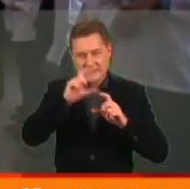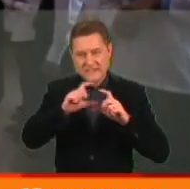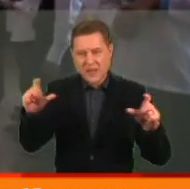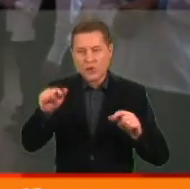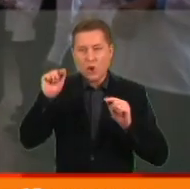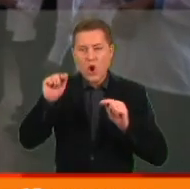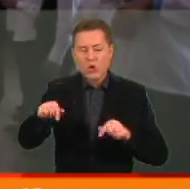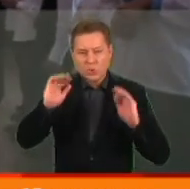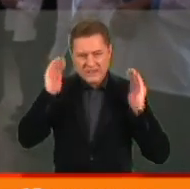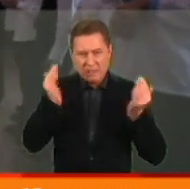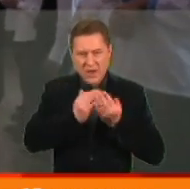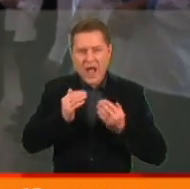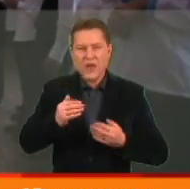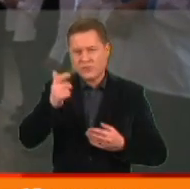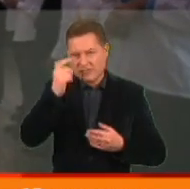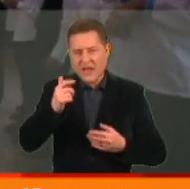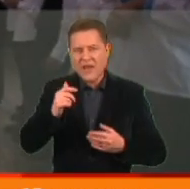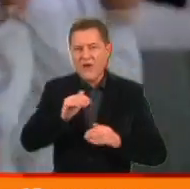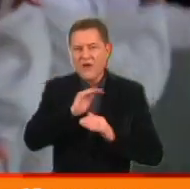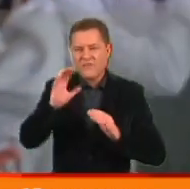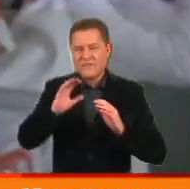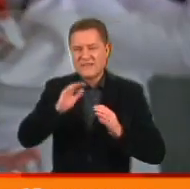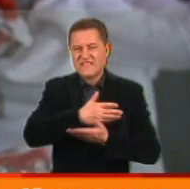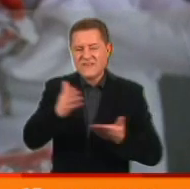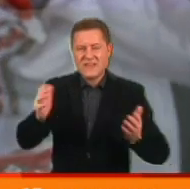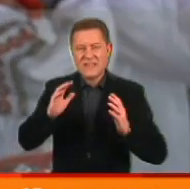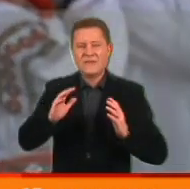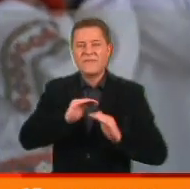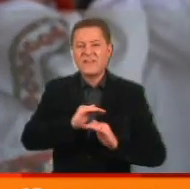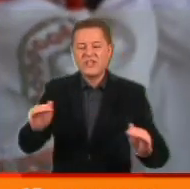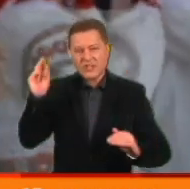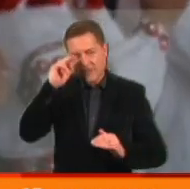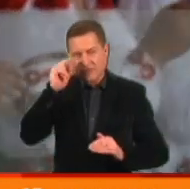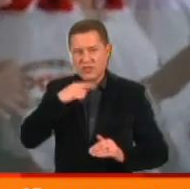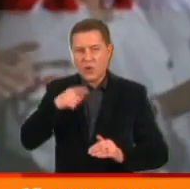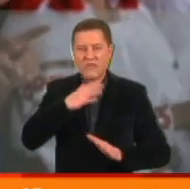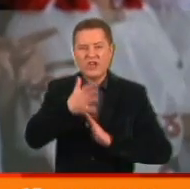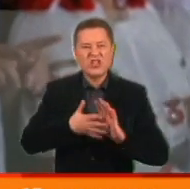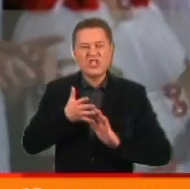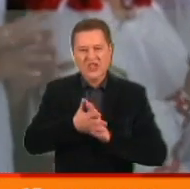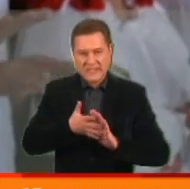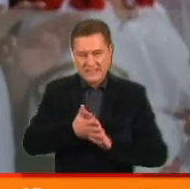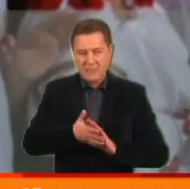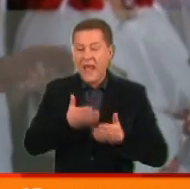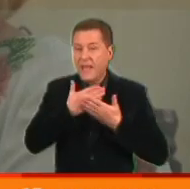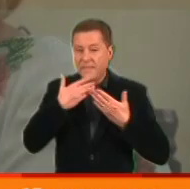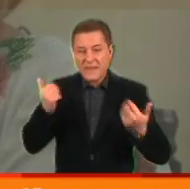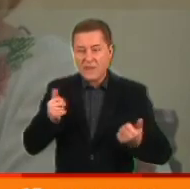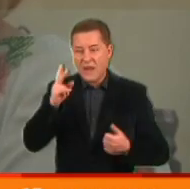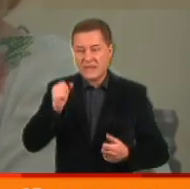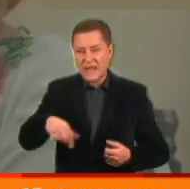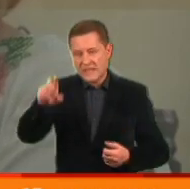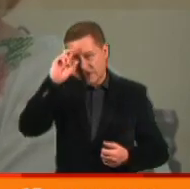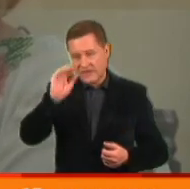Тут замикаються назавжди у світі тиші і вчаться говорити жестами. Ну, нема на державному